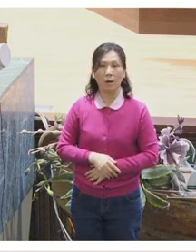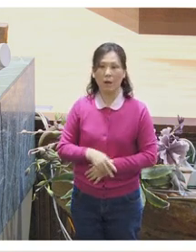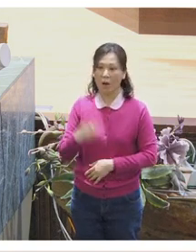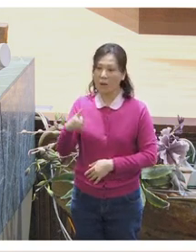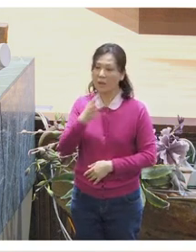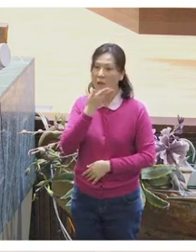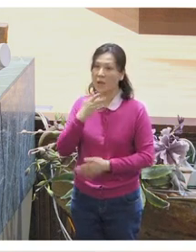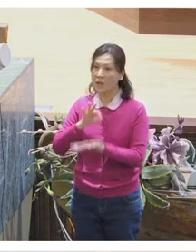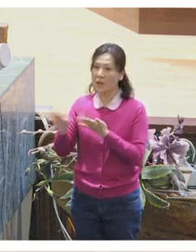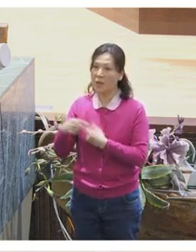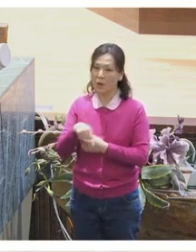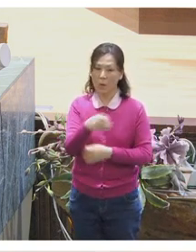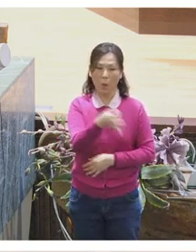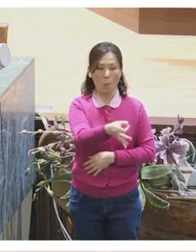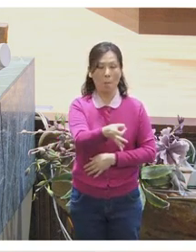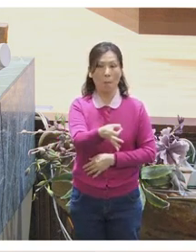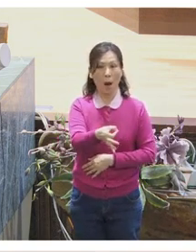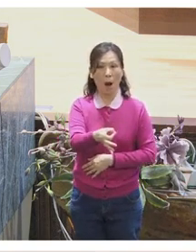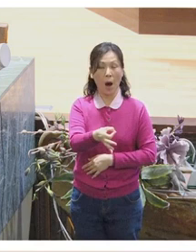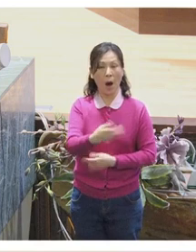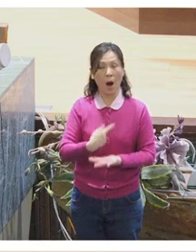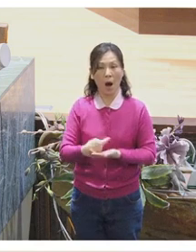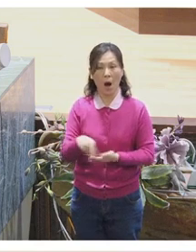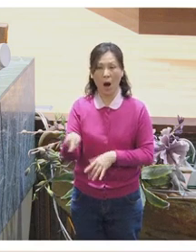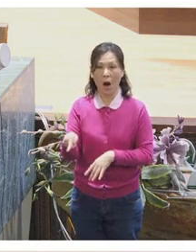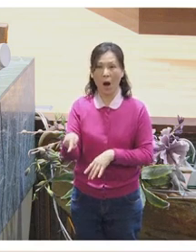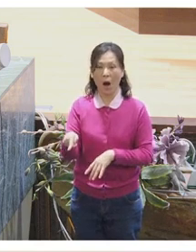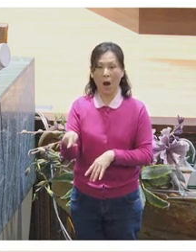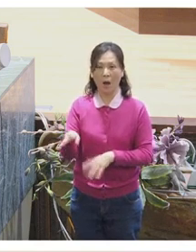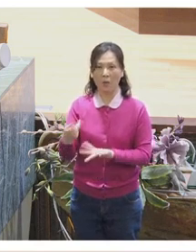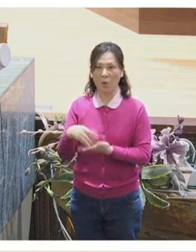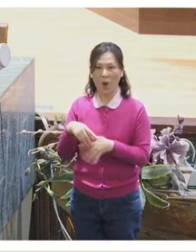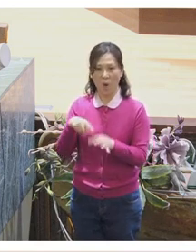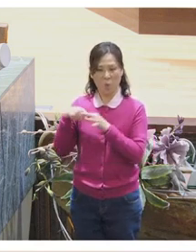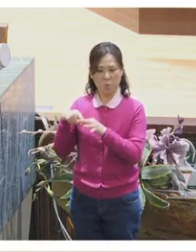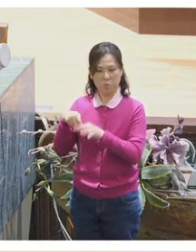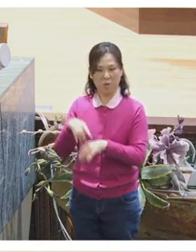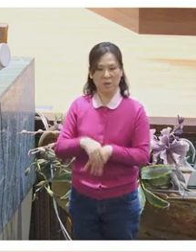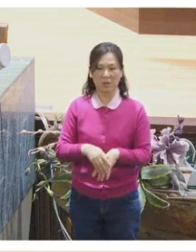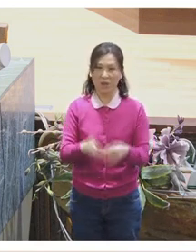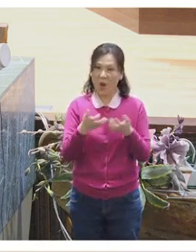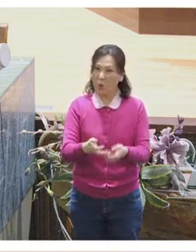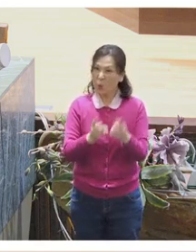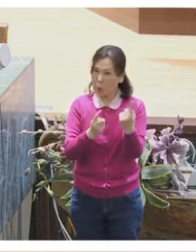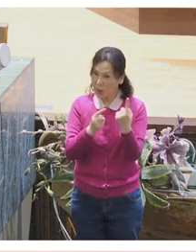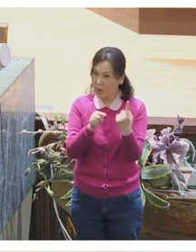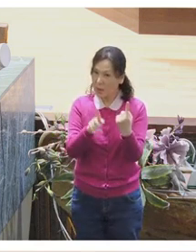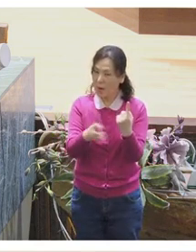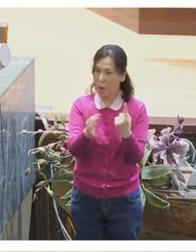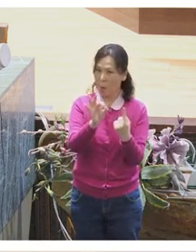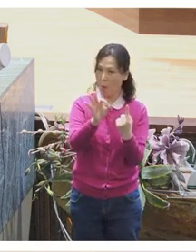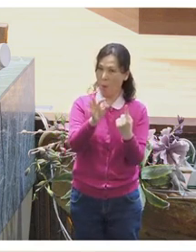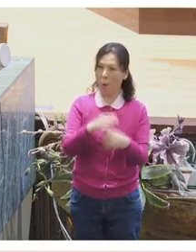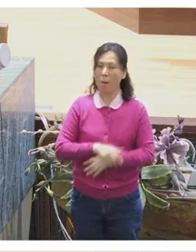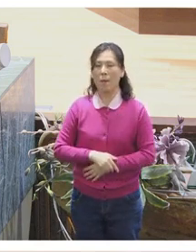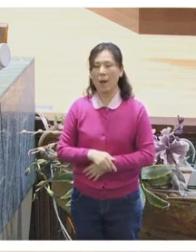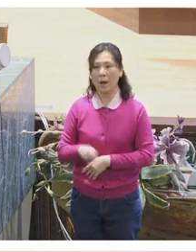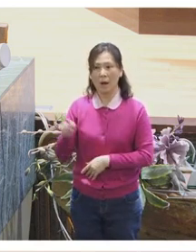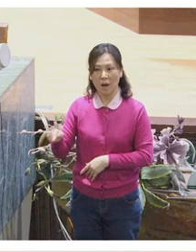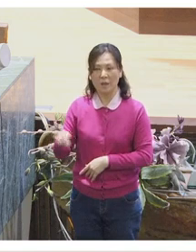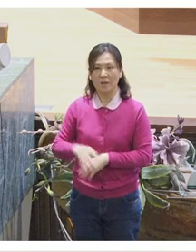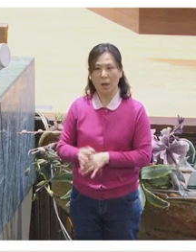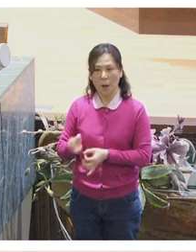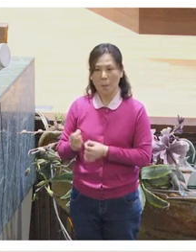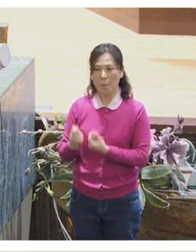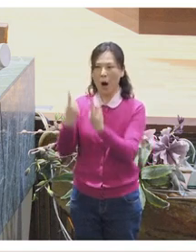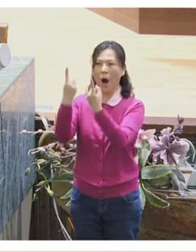我直接买，这个有多大利润？一吨500块啊。那现在已经到1500